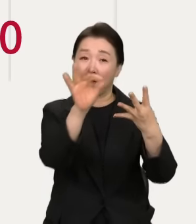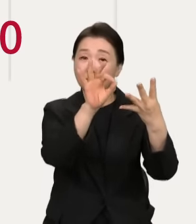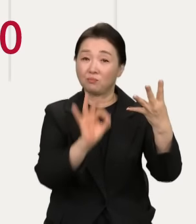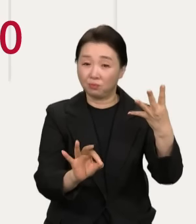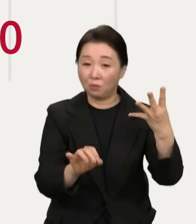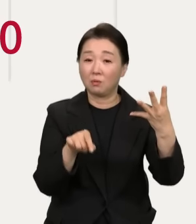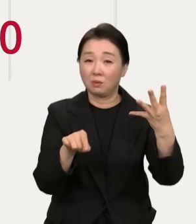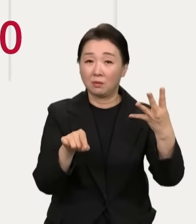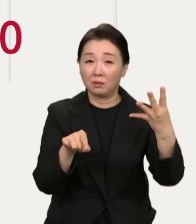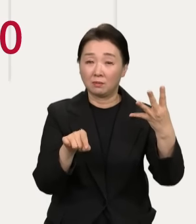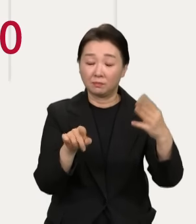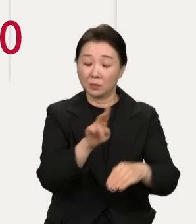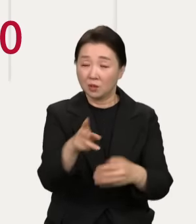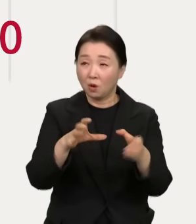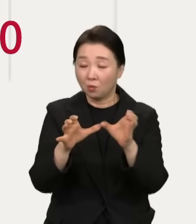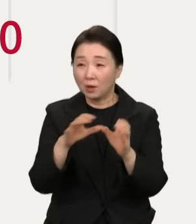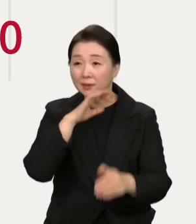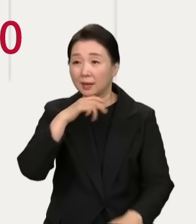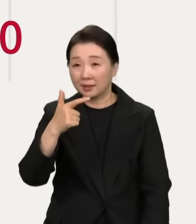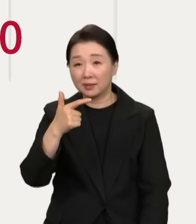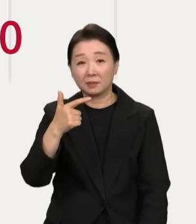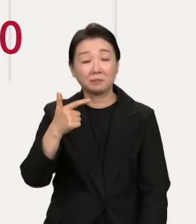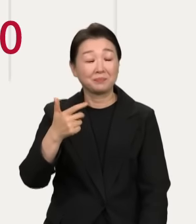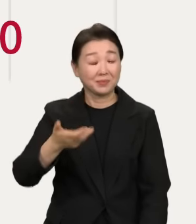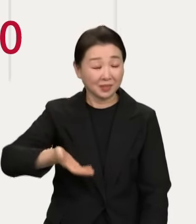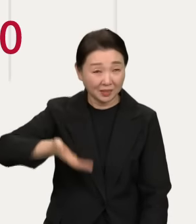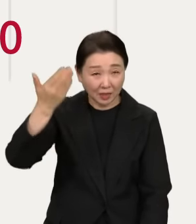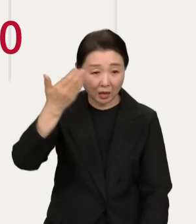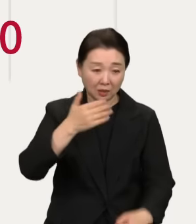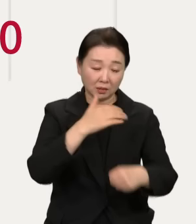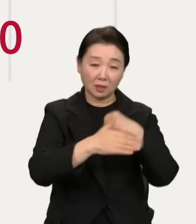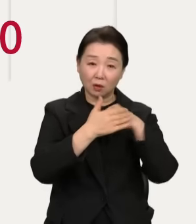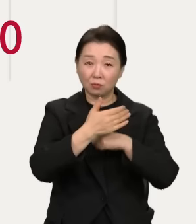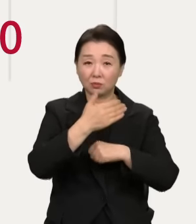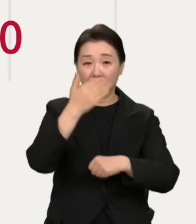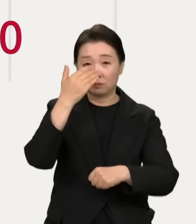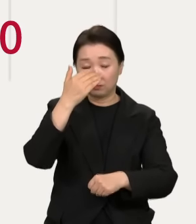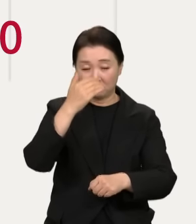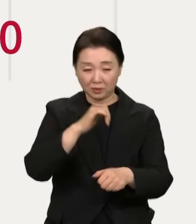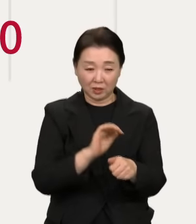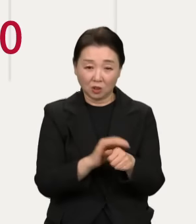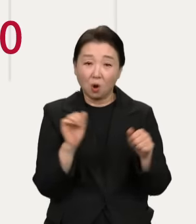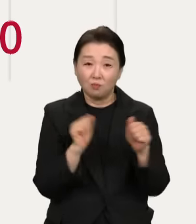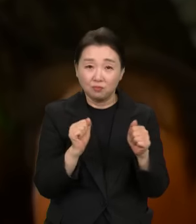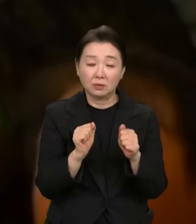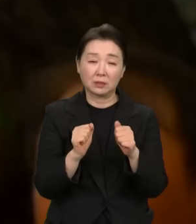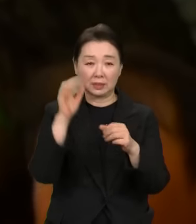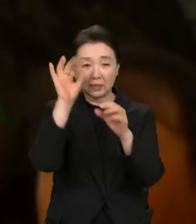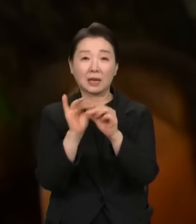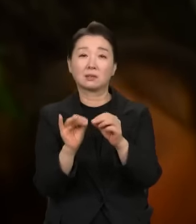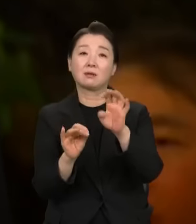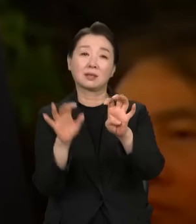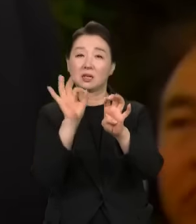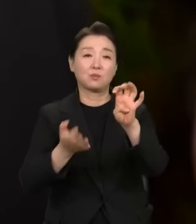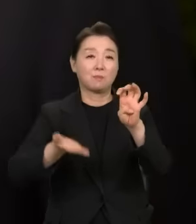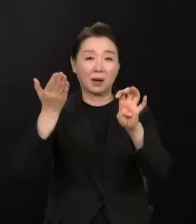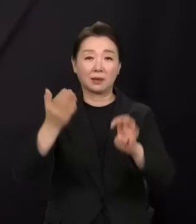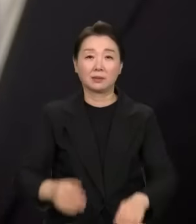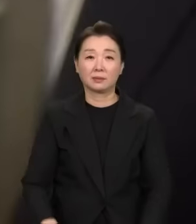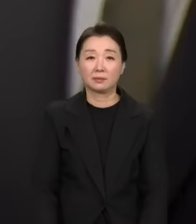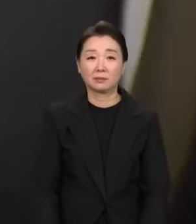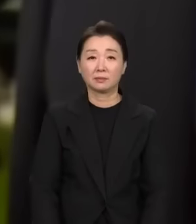핵심 지지층인 70세 이상, 대구 경북, 보수에서 찬성이 40%를 넘기도 했습니다. JTBC